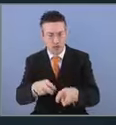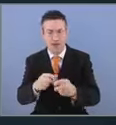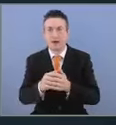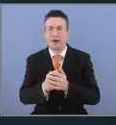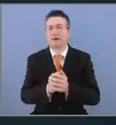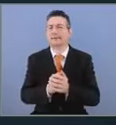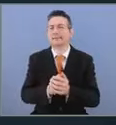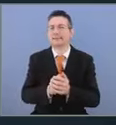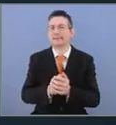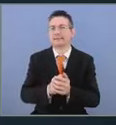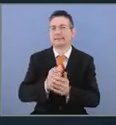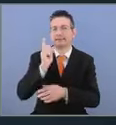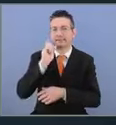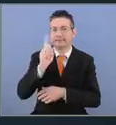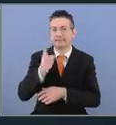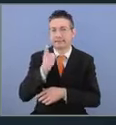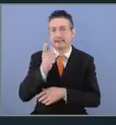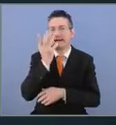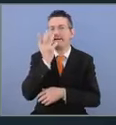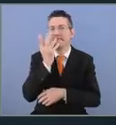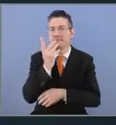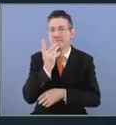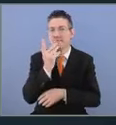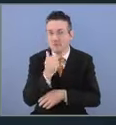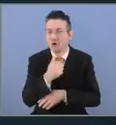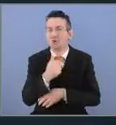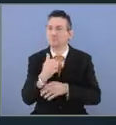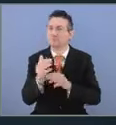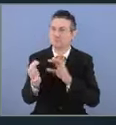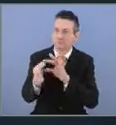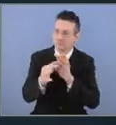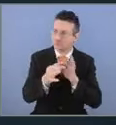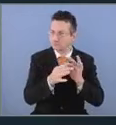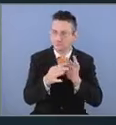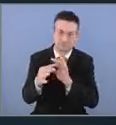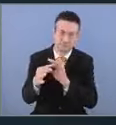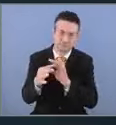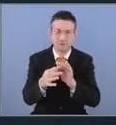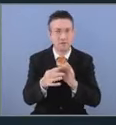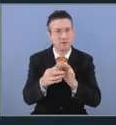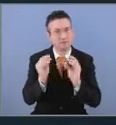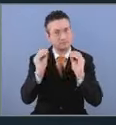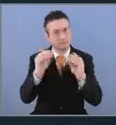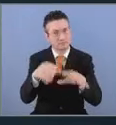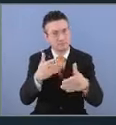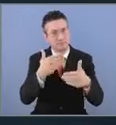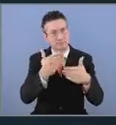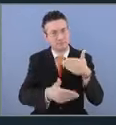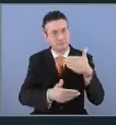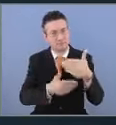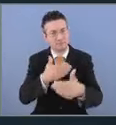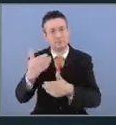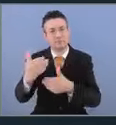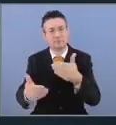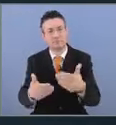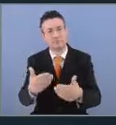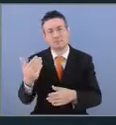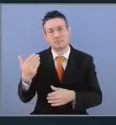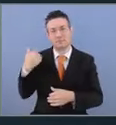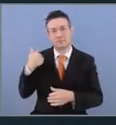la contaminazione, la collaborazione, questo consentirebbe di completare il quadro che dicevo prima, dando maggior,